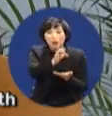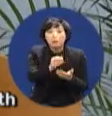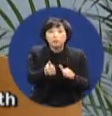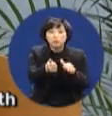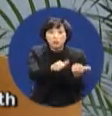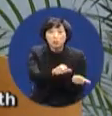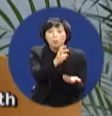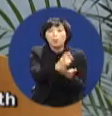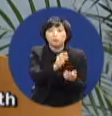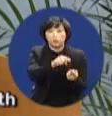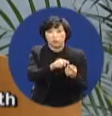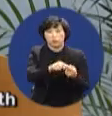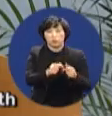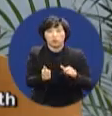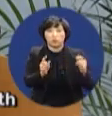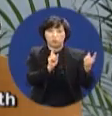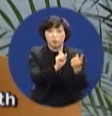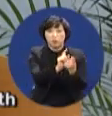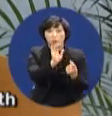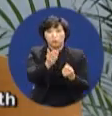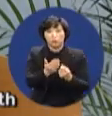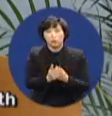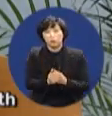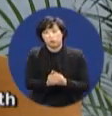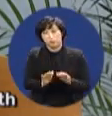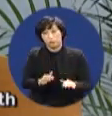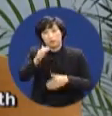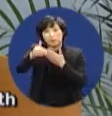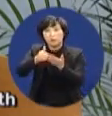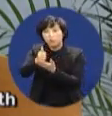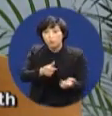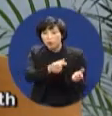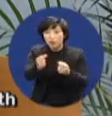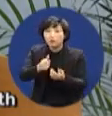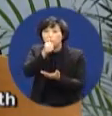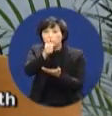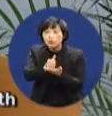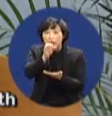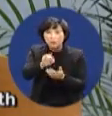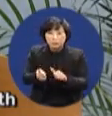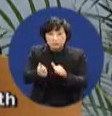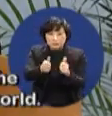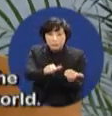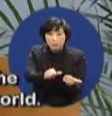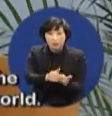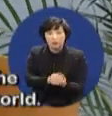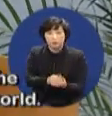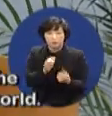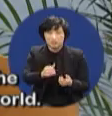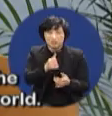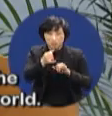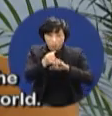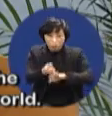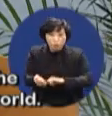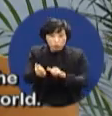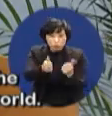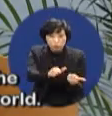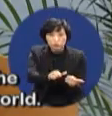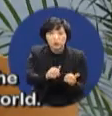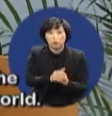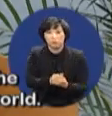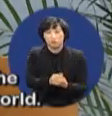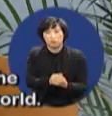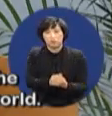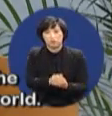법으로 법대로 받는 거예요. 하나님은 이와 같은 죄값은 사망이라는 정령 죽으리라고